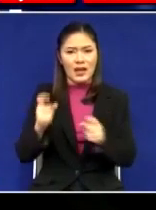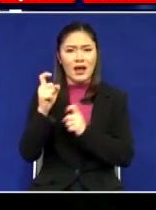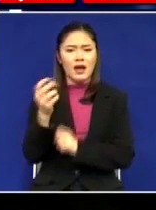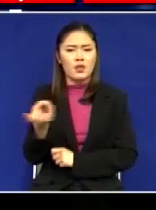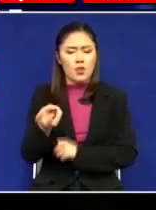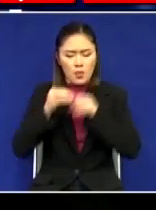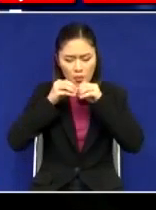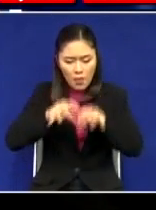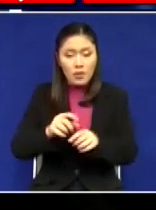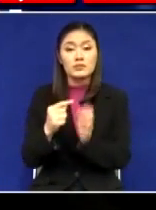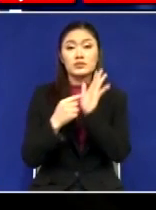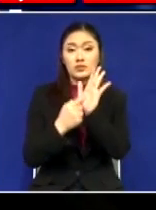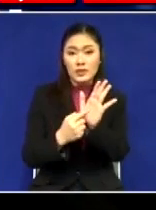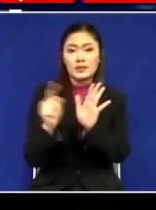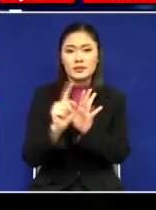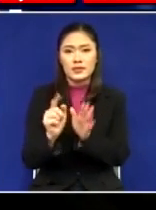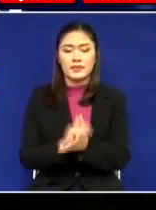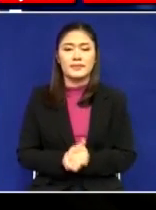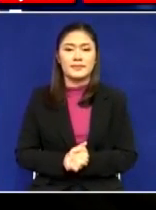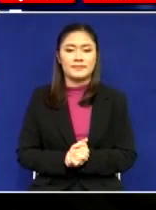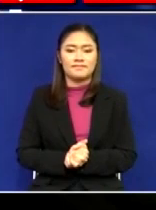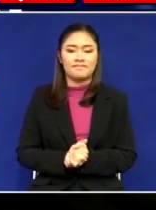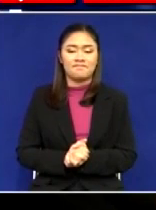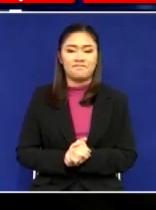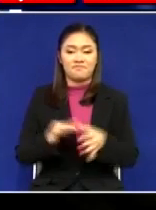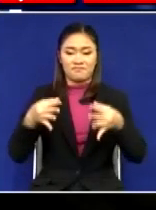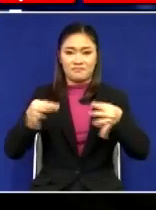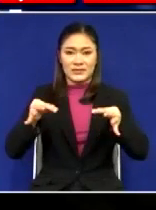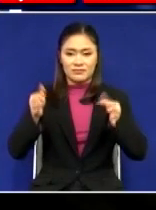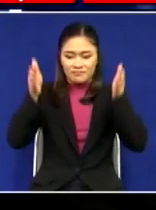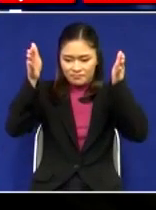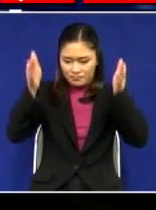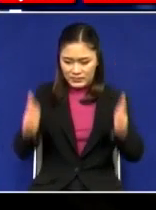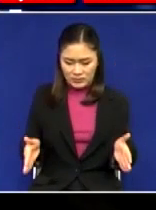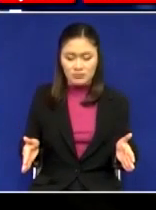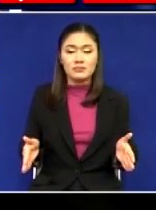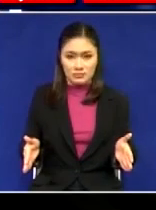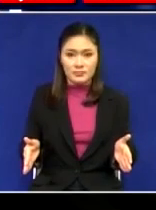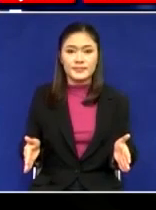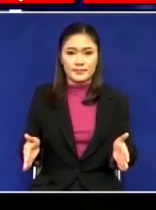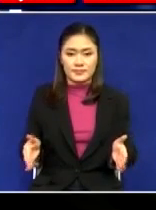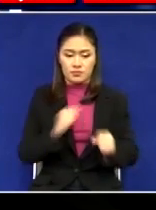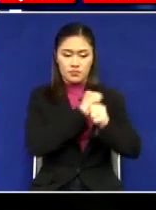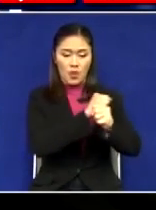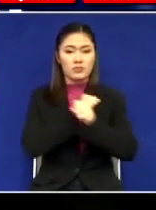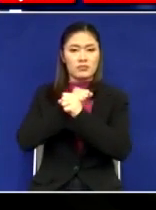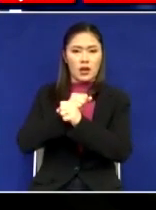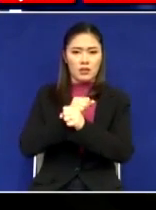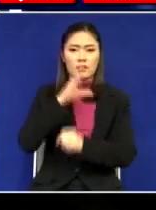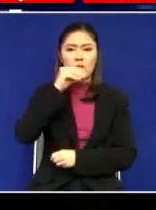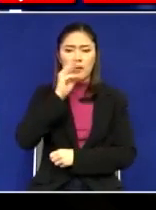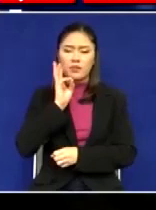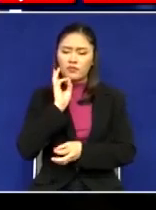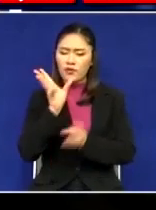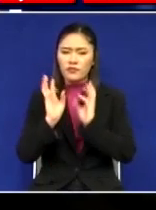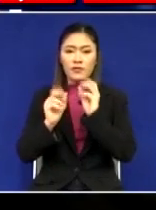แพร่โรคนะครับอย่างเช่นเอาแผงทึบนะครับมากั้นแผงทึบที่สูงพอสมควรนะครับเพื่อป้องกันการฟุ้งกระจายของละอองฝอยน้